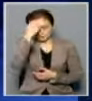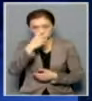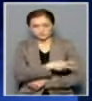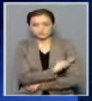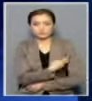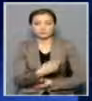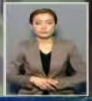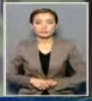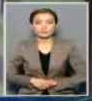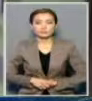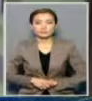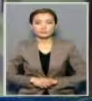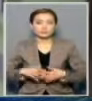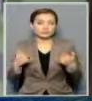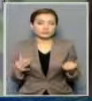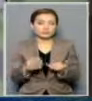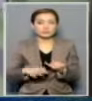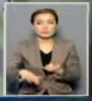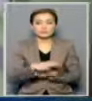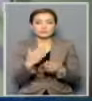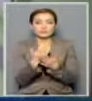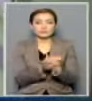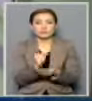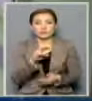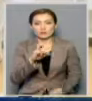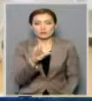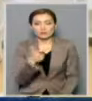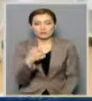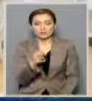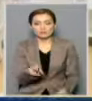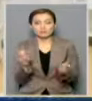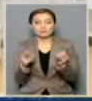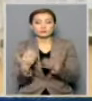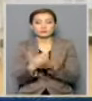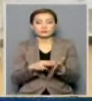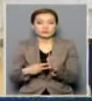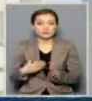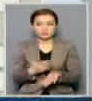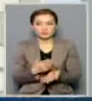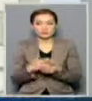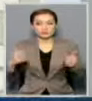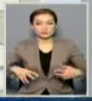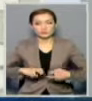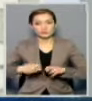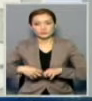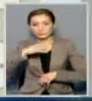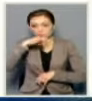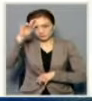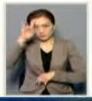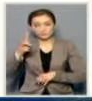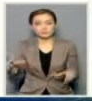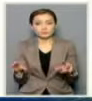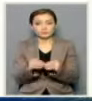врачам. Сегодня в стране действует программа «Ансаран Саби». Это специальный проект, который призван решить проблему казахстанских